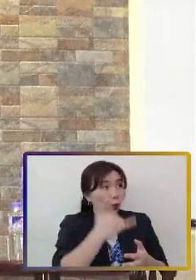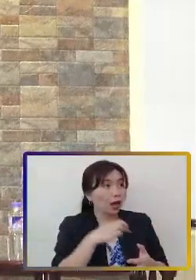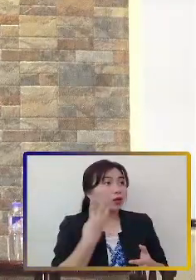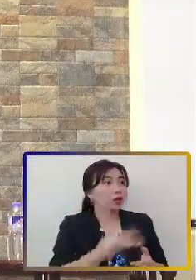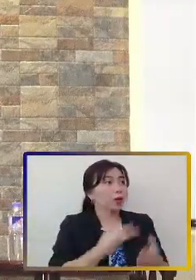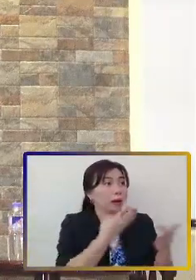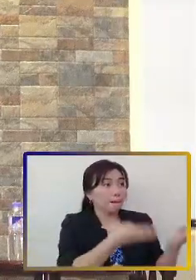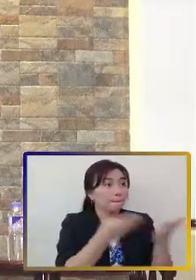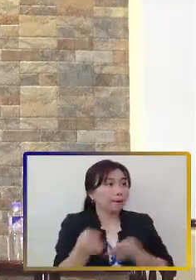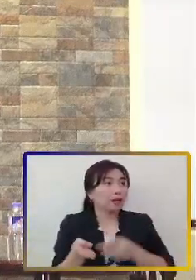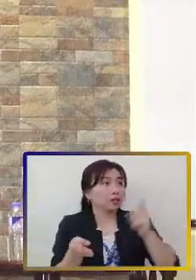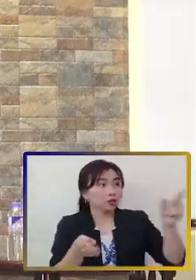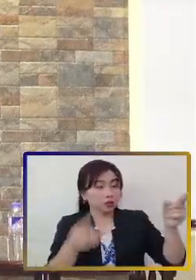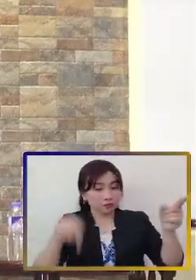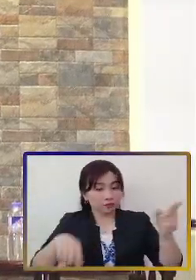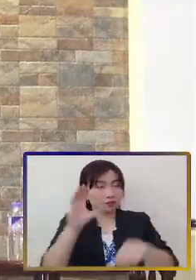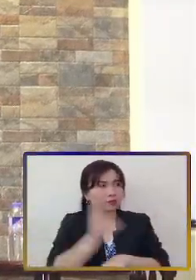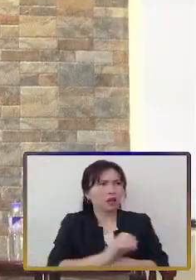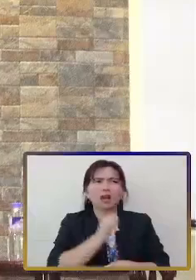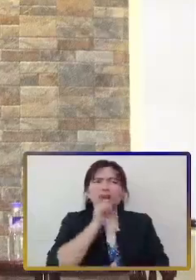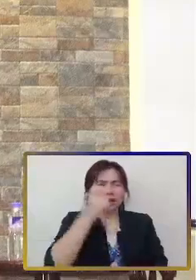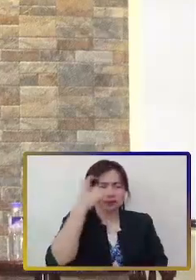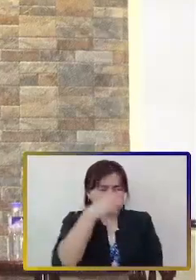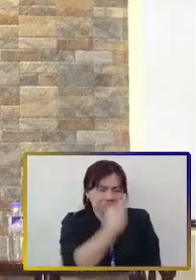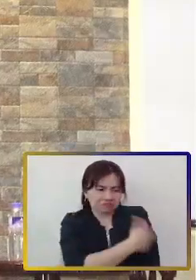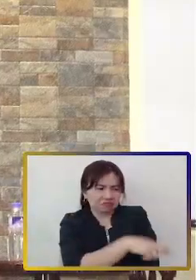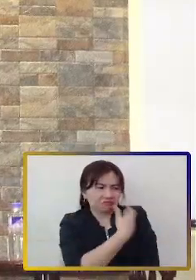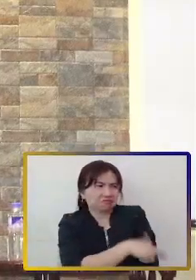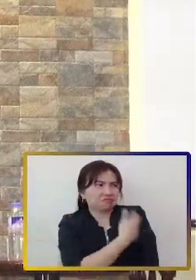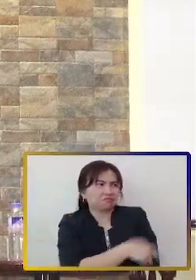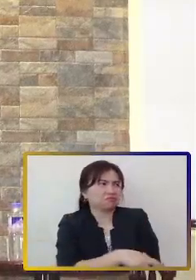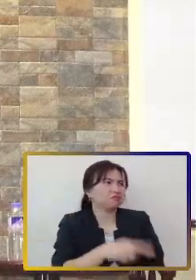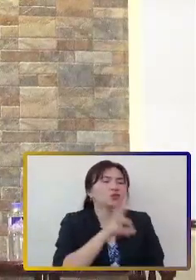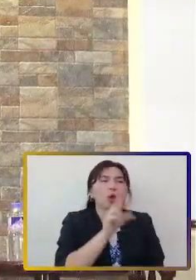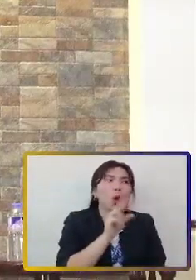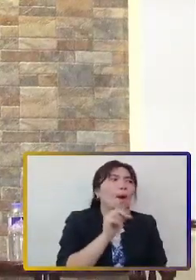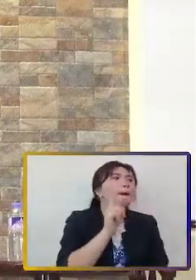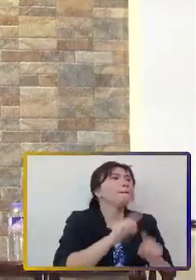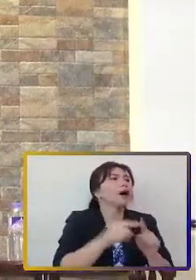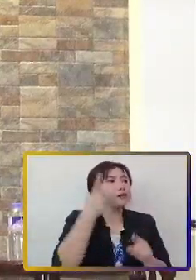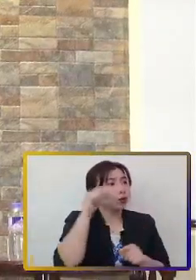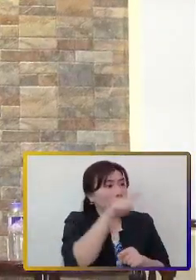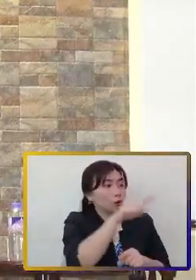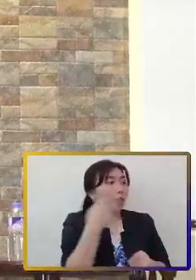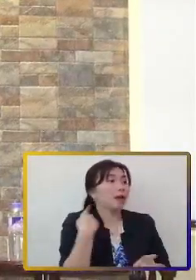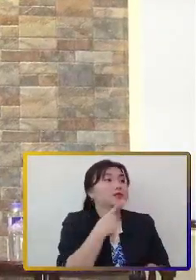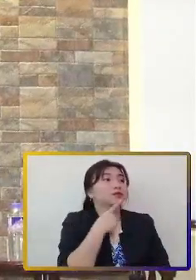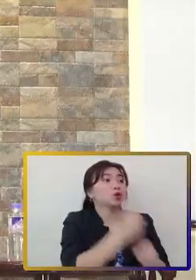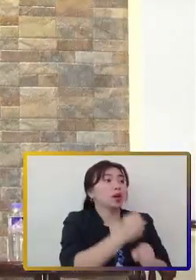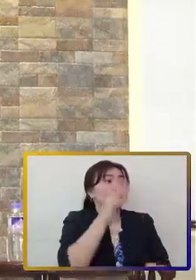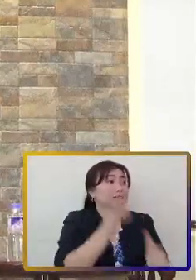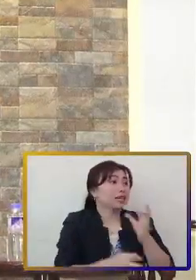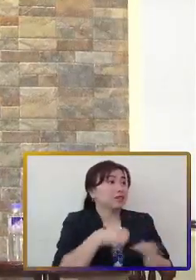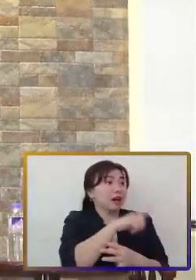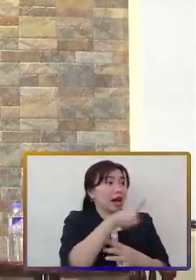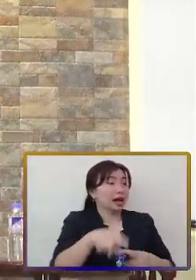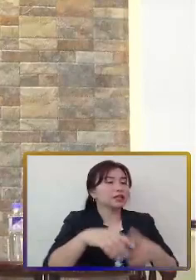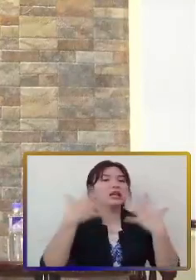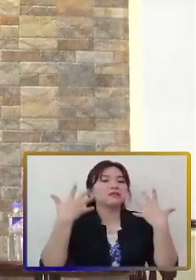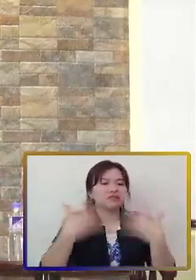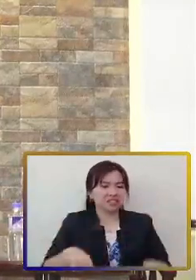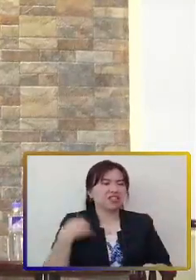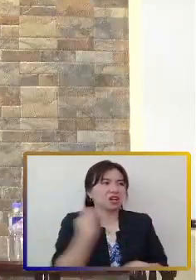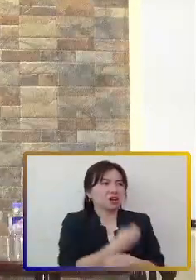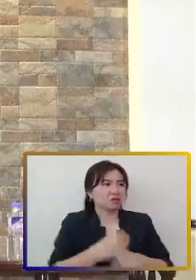religious purposes Para magkaroon kayo ng tiyak na maaasahan na Later on Pag tayo po ay natapos sa buhay na Nandidito sa